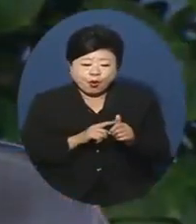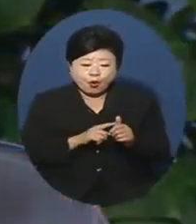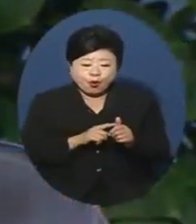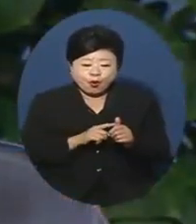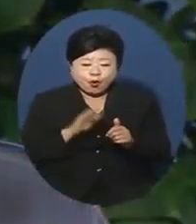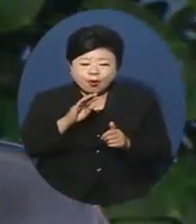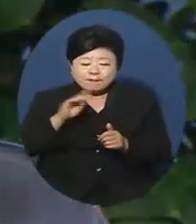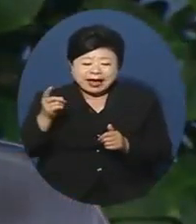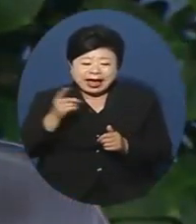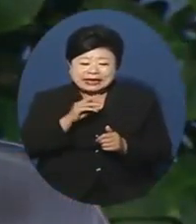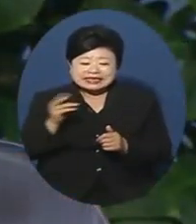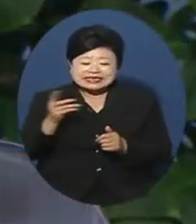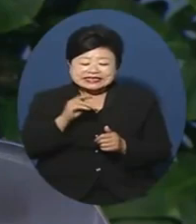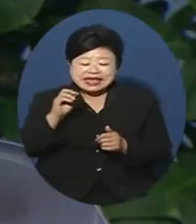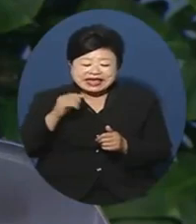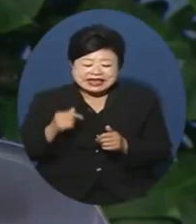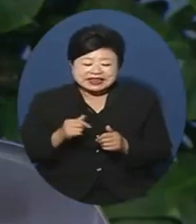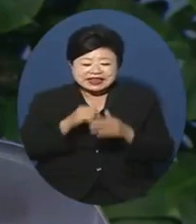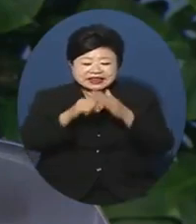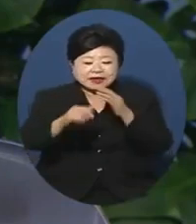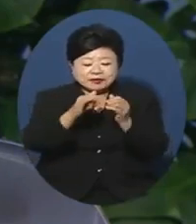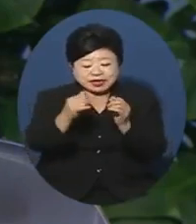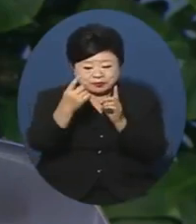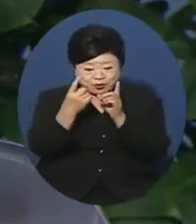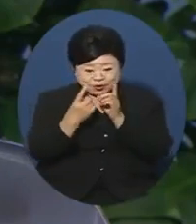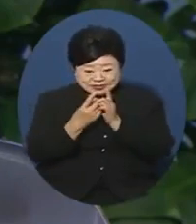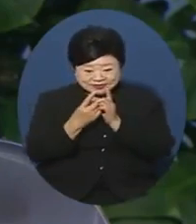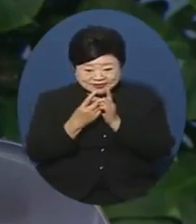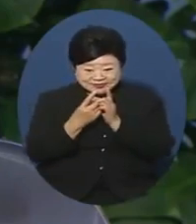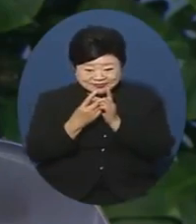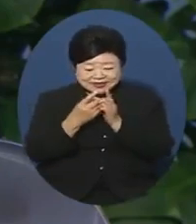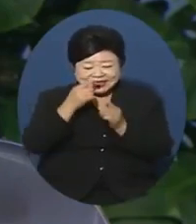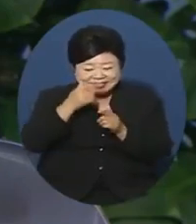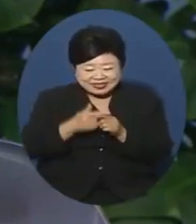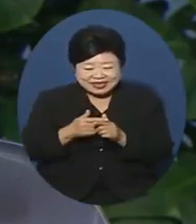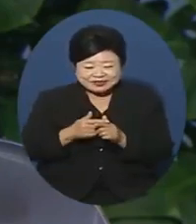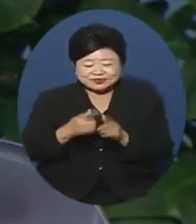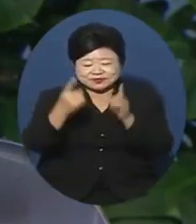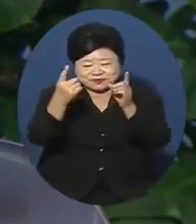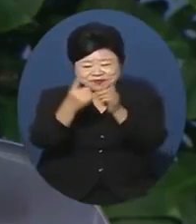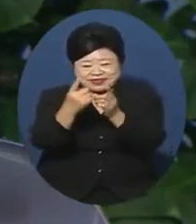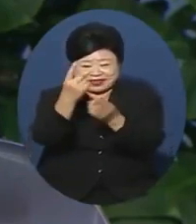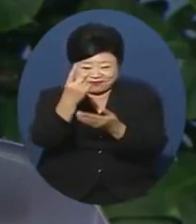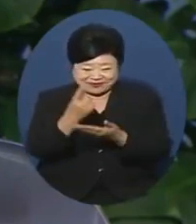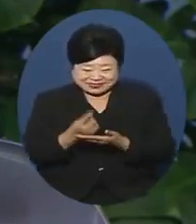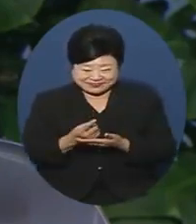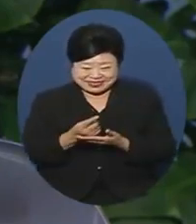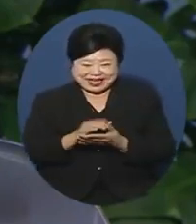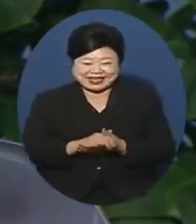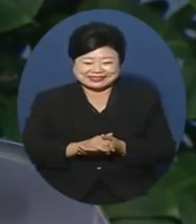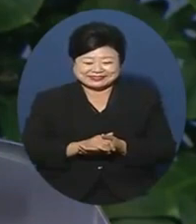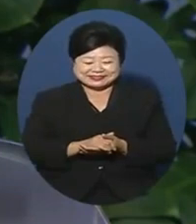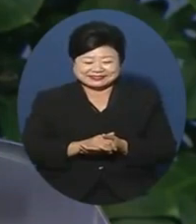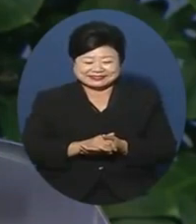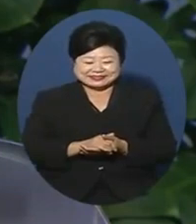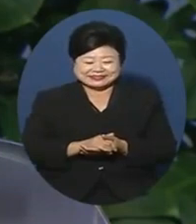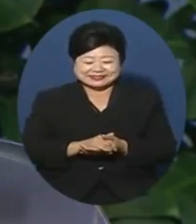바리새인 지도자 한 사람이 예수님을 찾아오고 있습니다.